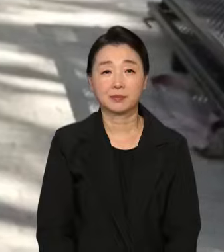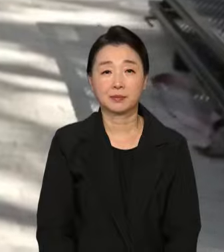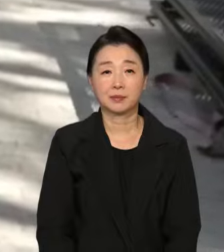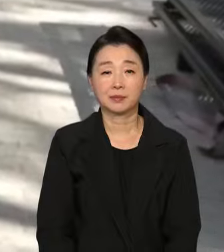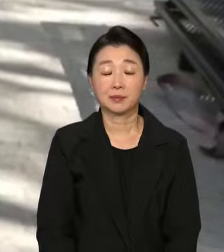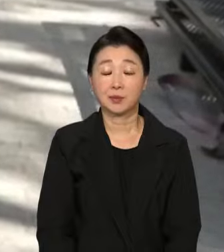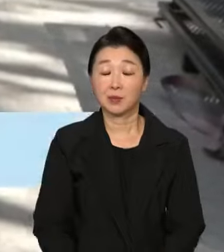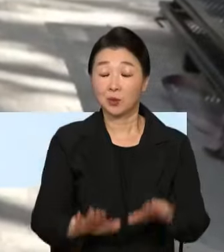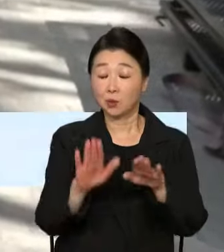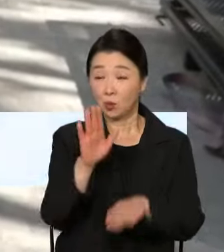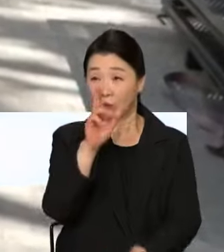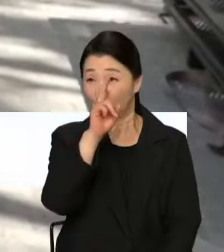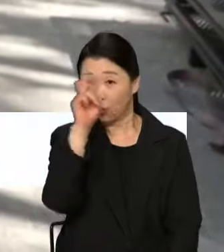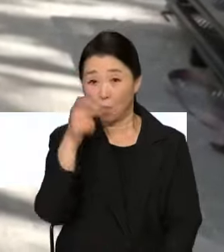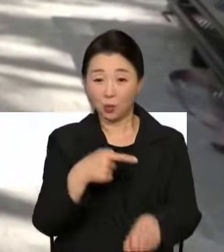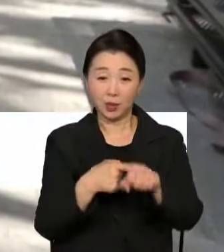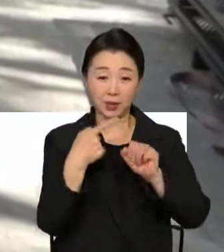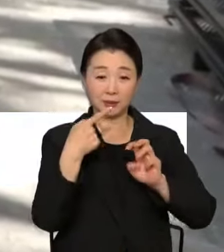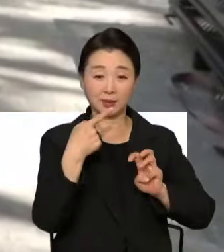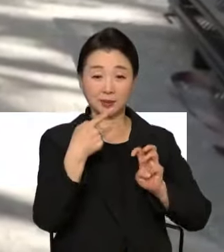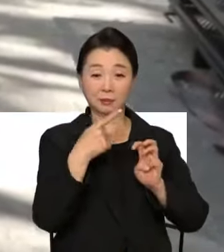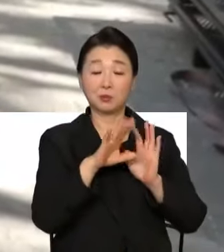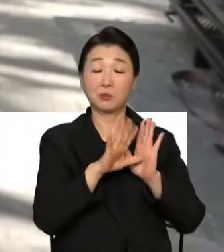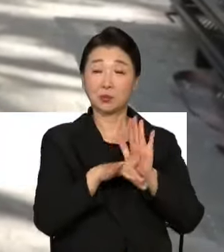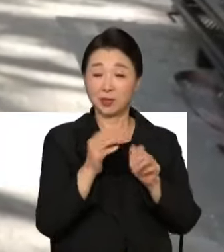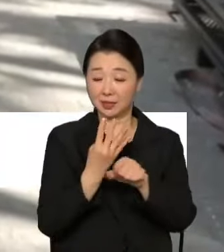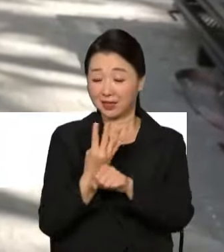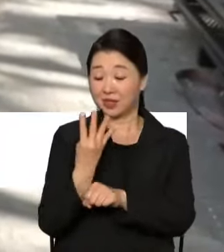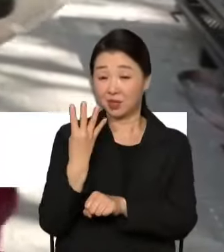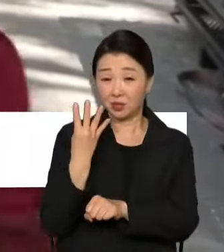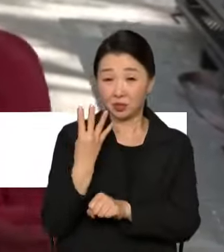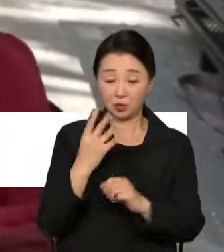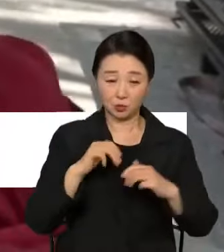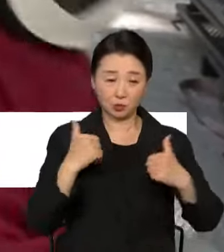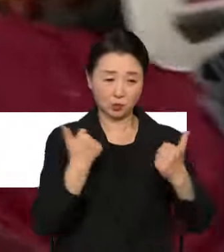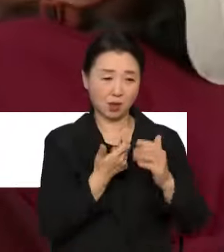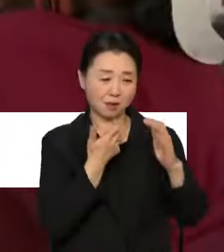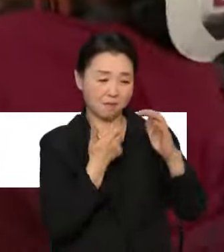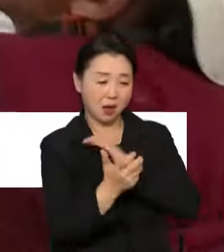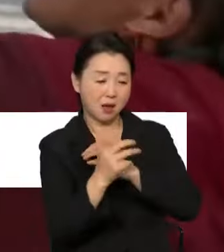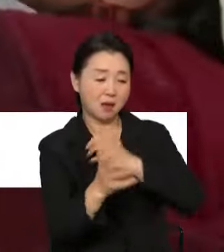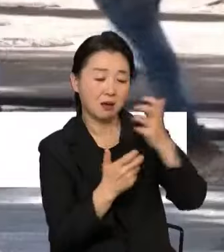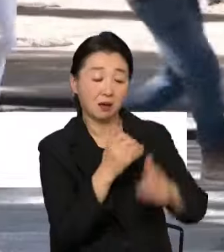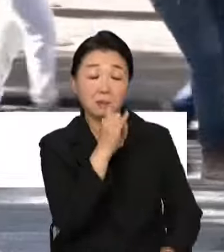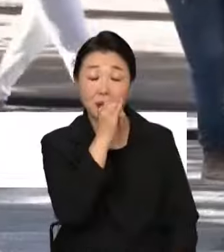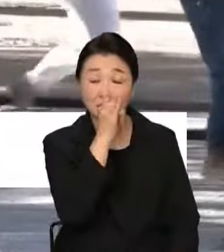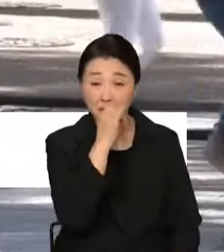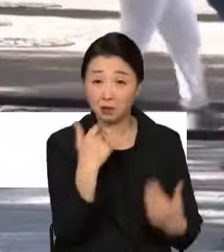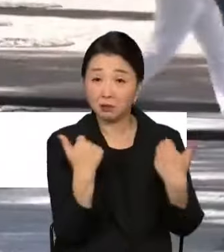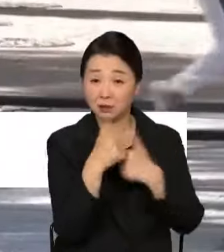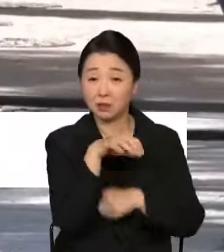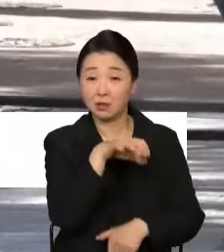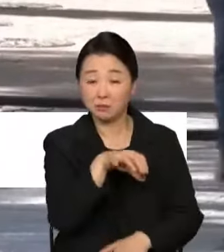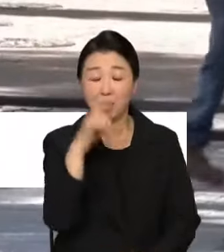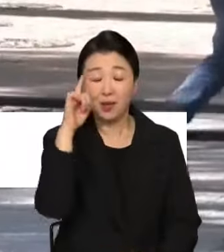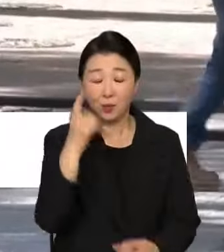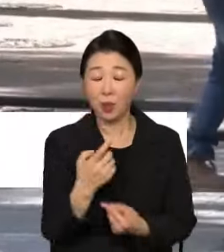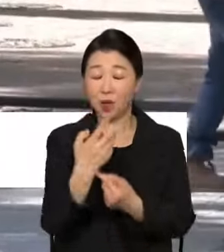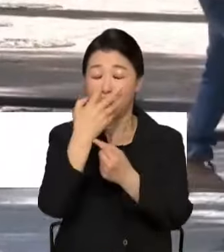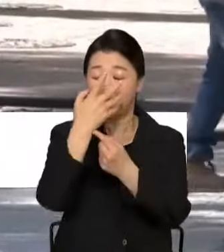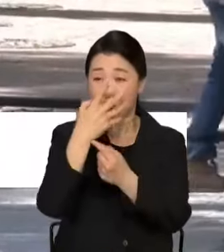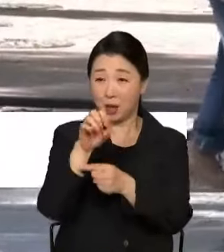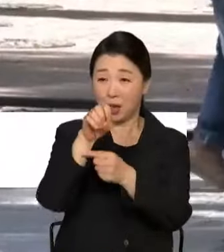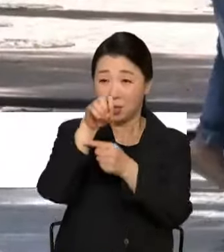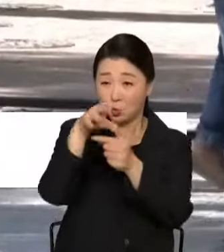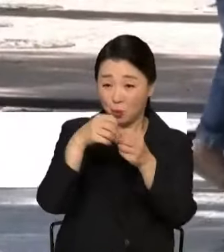실제 오늘 오후 1시 30분쯤에는 4년 전 의회 난입 사태의 트라우마가 남아있는 의회 의사당에서 횃불과 조명탄을